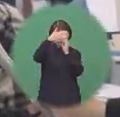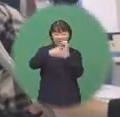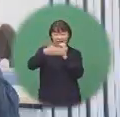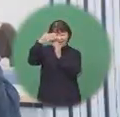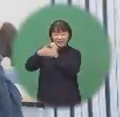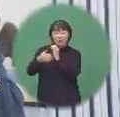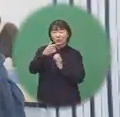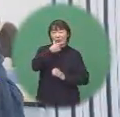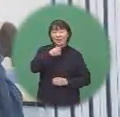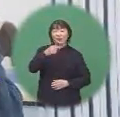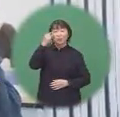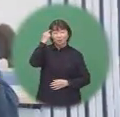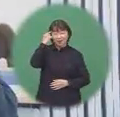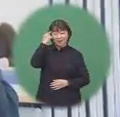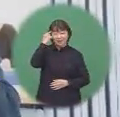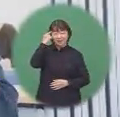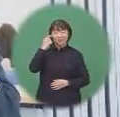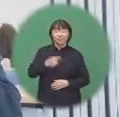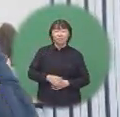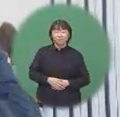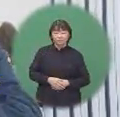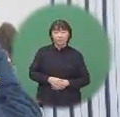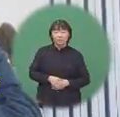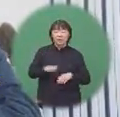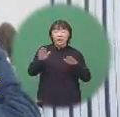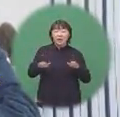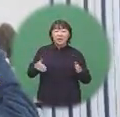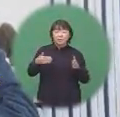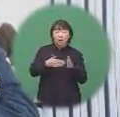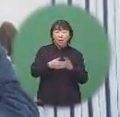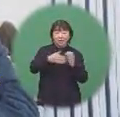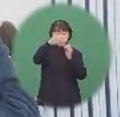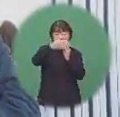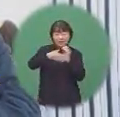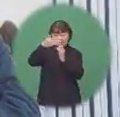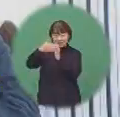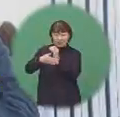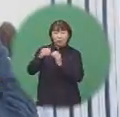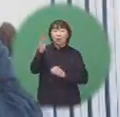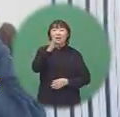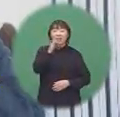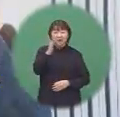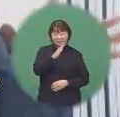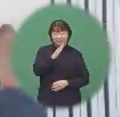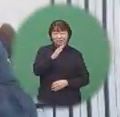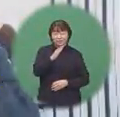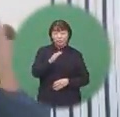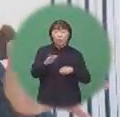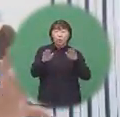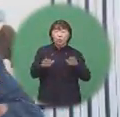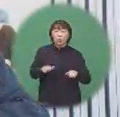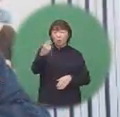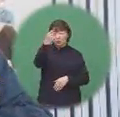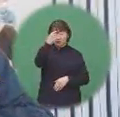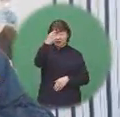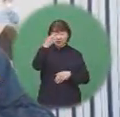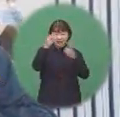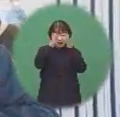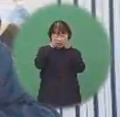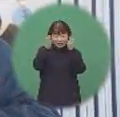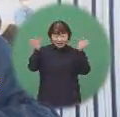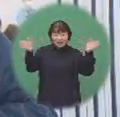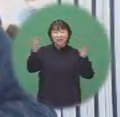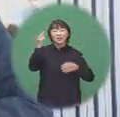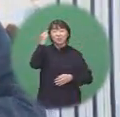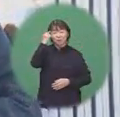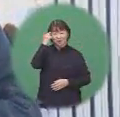ます。 自分で写真撮ったらそういうことはあんまりしないからね、まあ、ちょっとこう幅が広がったような感じ